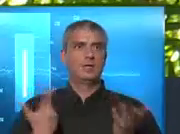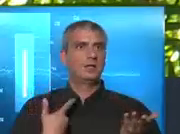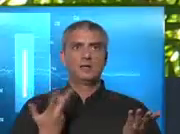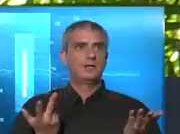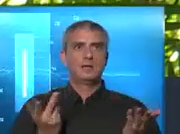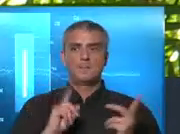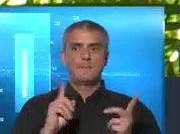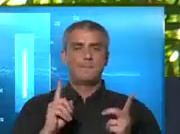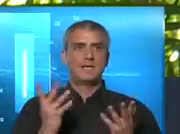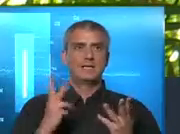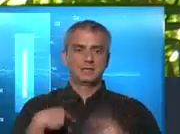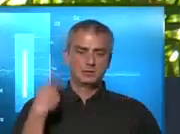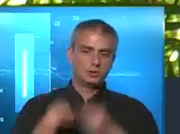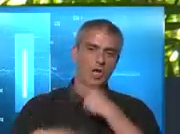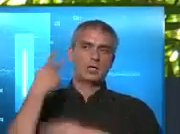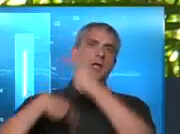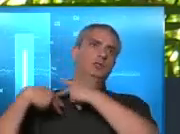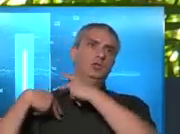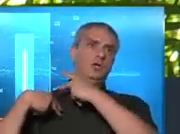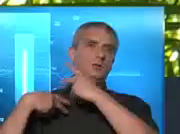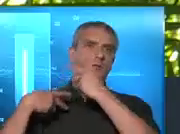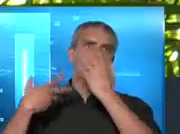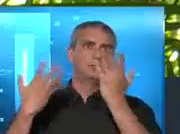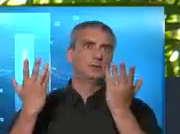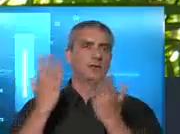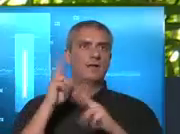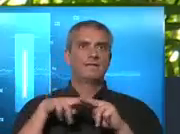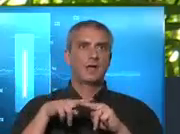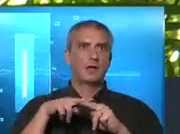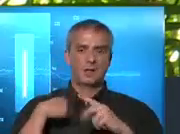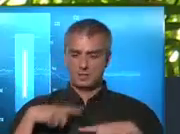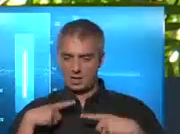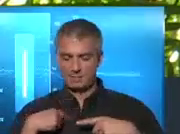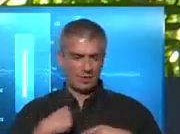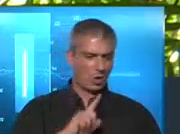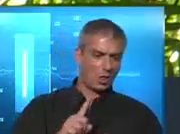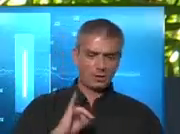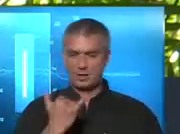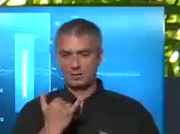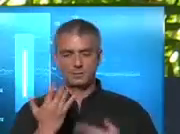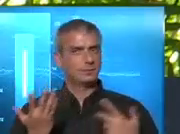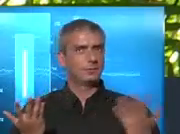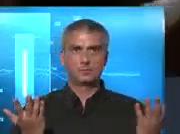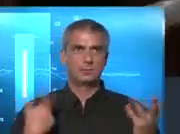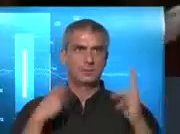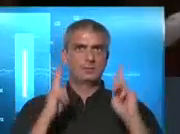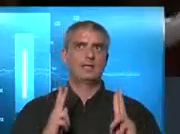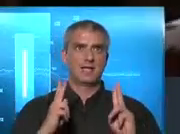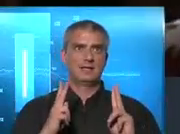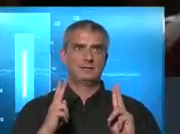לא יהיה מי שיחזור אחורה בזמן, ואז אני כן קיים, ואז אני לא, ואז אני כן. אז אנחנו נתקעים. I'm from